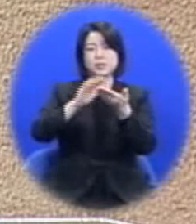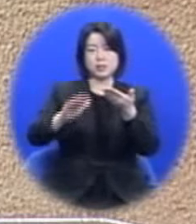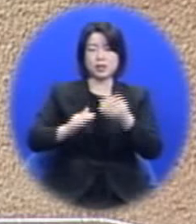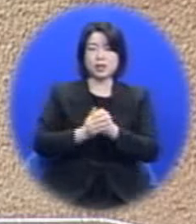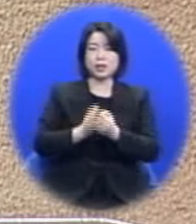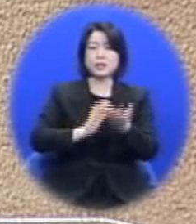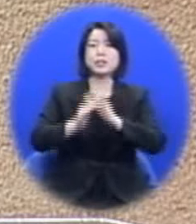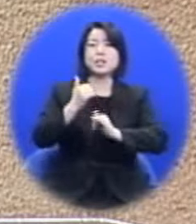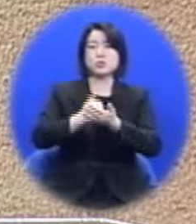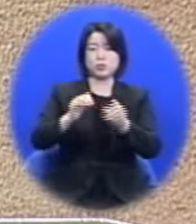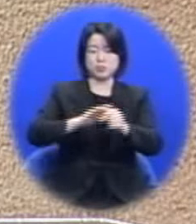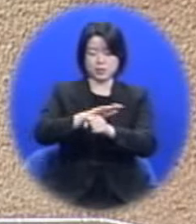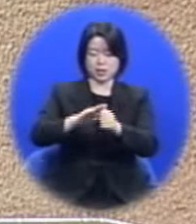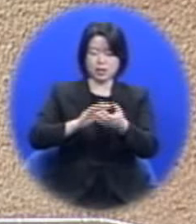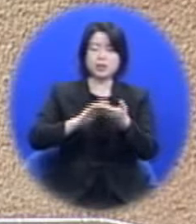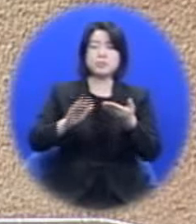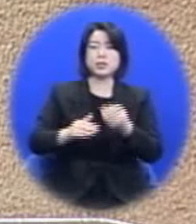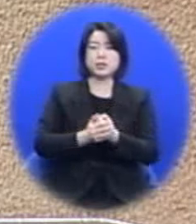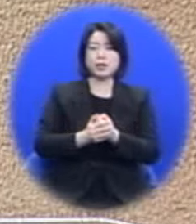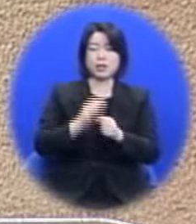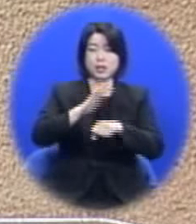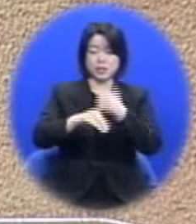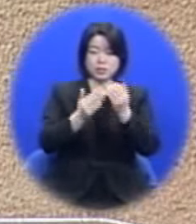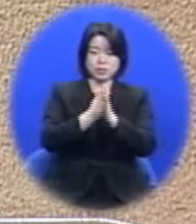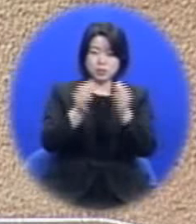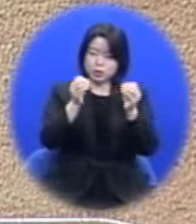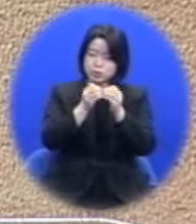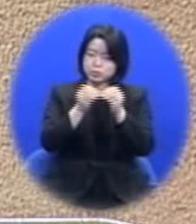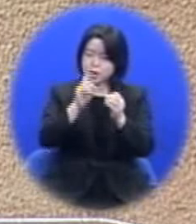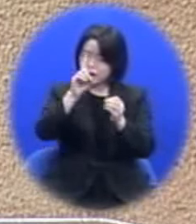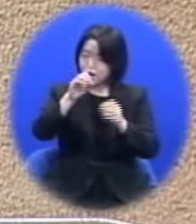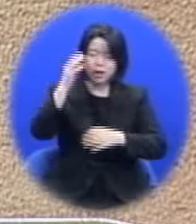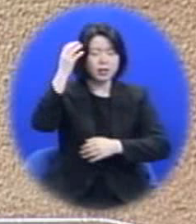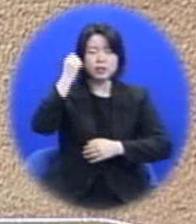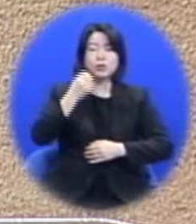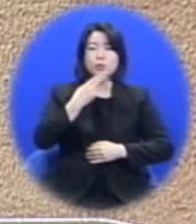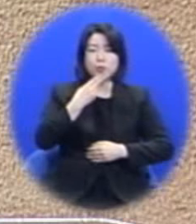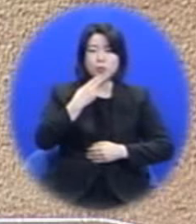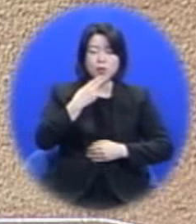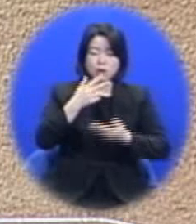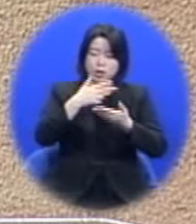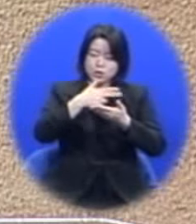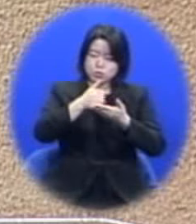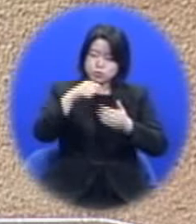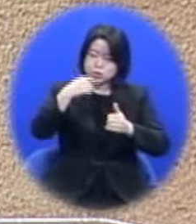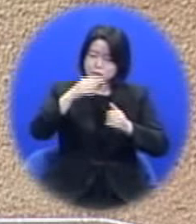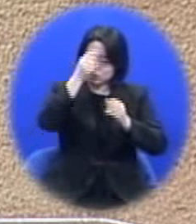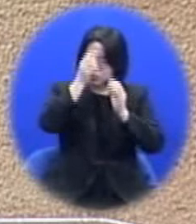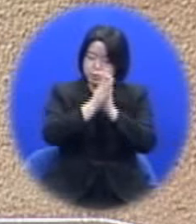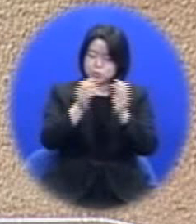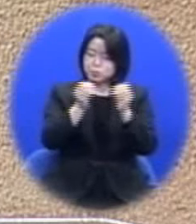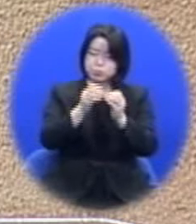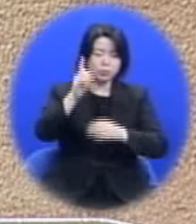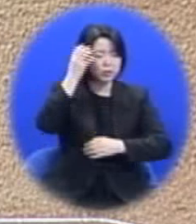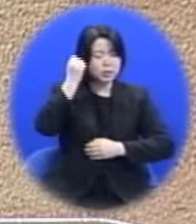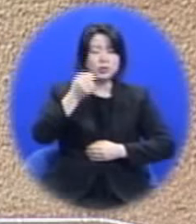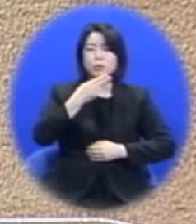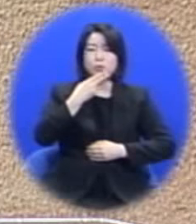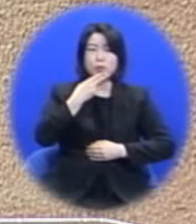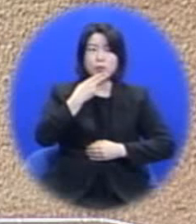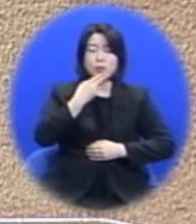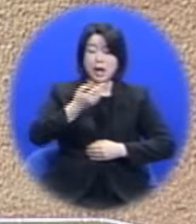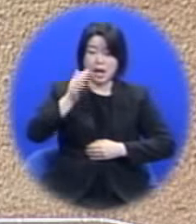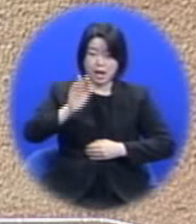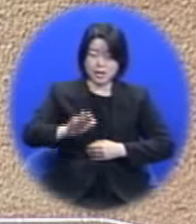예수님 사랑합니다. 성경 구절 하나 기억 안 나고 주기도문도 기억 안 나고 그냥 주님 제가 주님